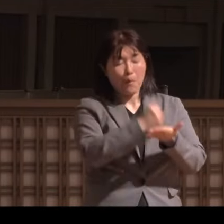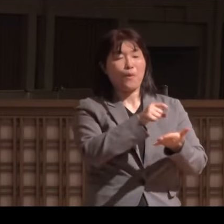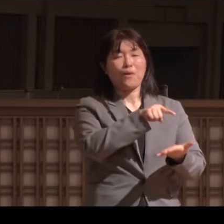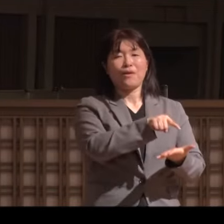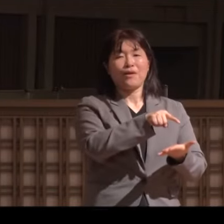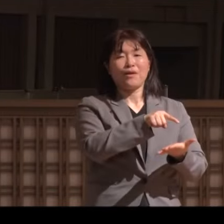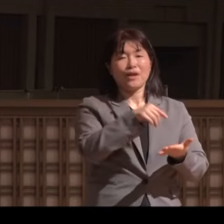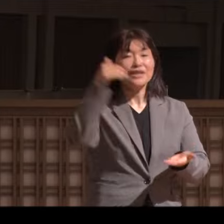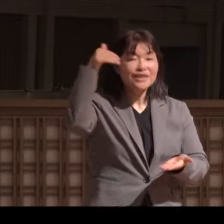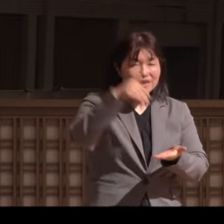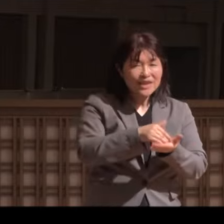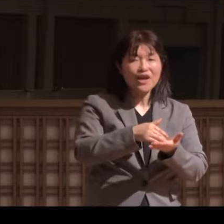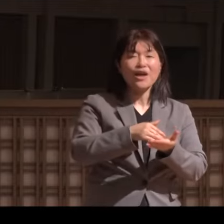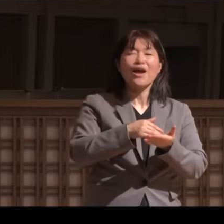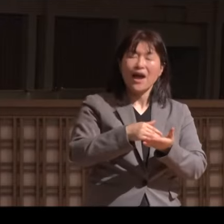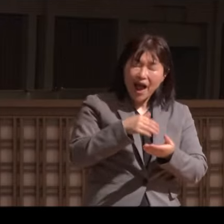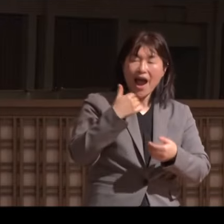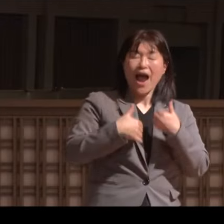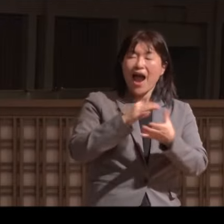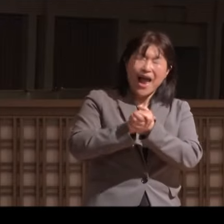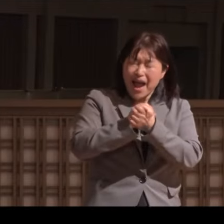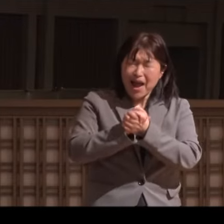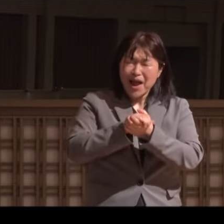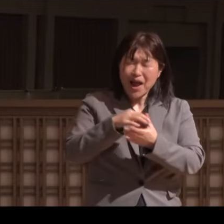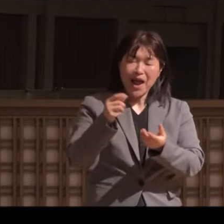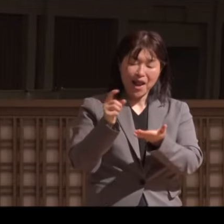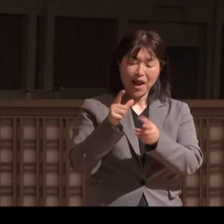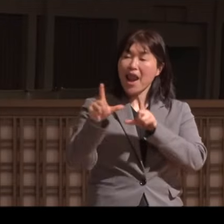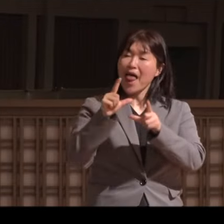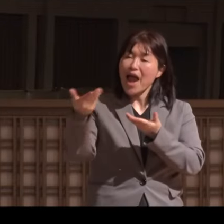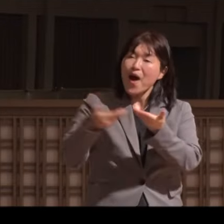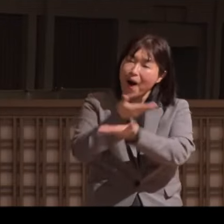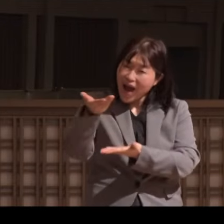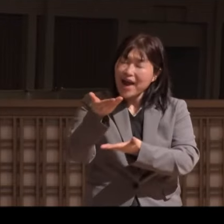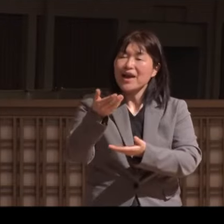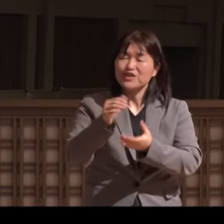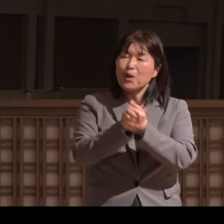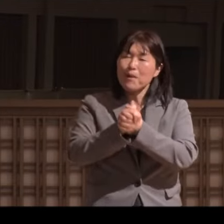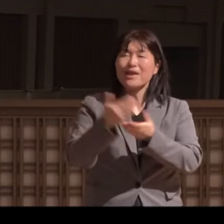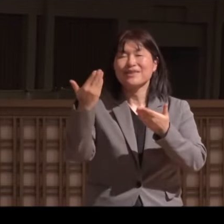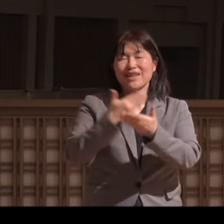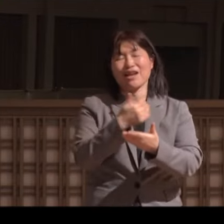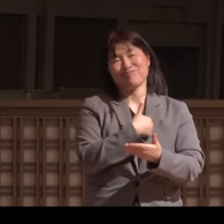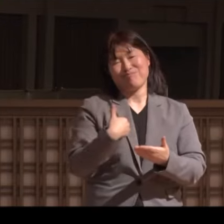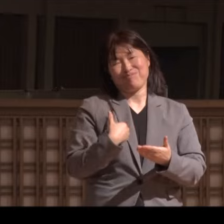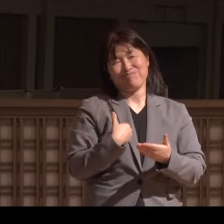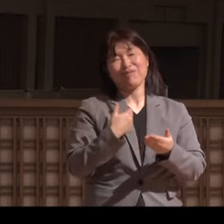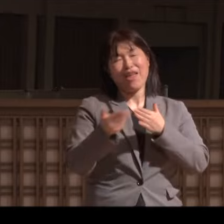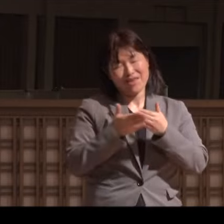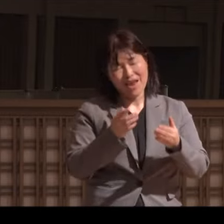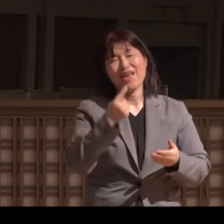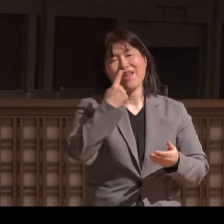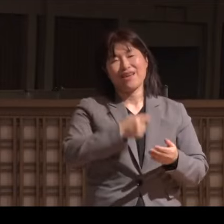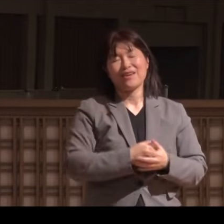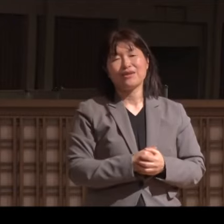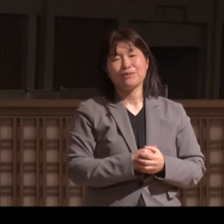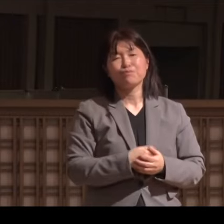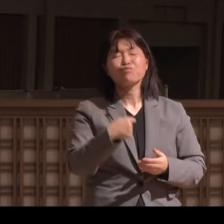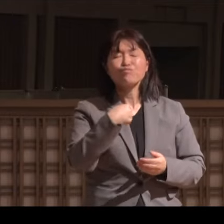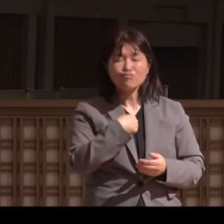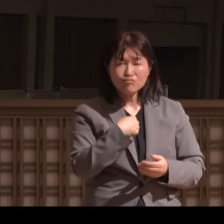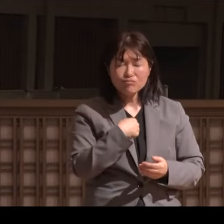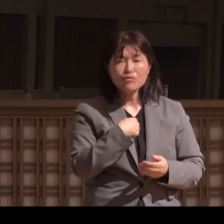頃にはとても仲良くなってじゃ連絡先交換しましょうというような形でお友達になることができますあとはやっぱり自分